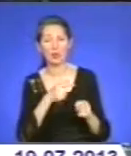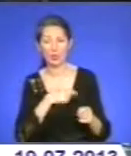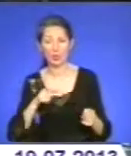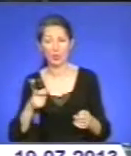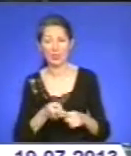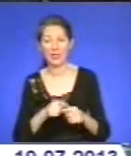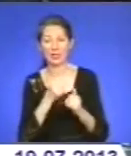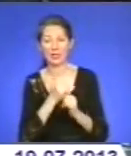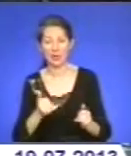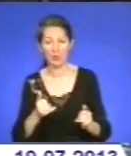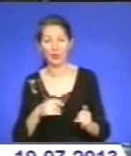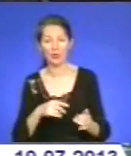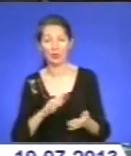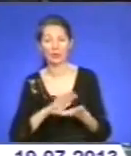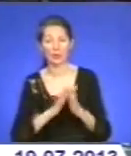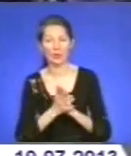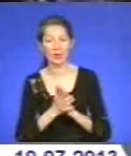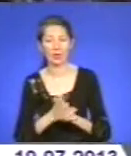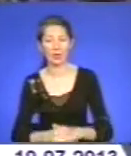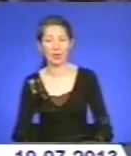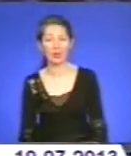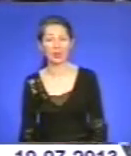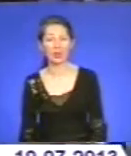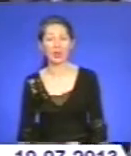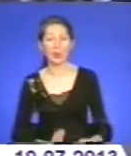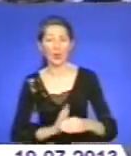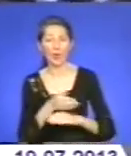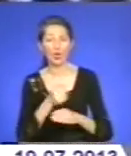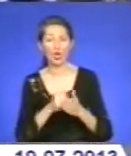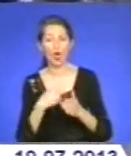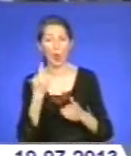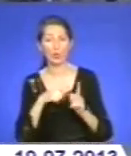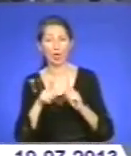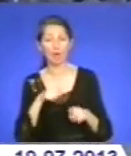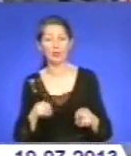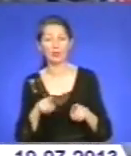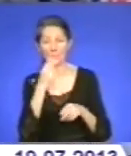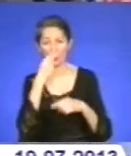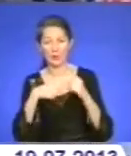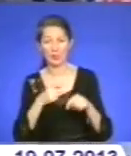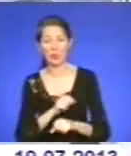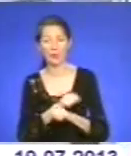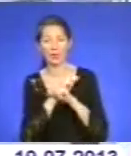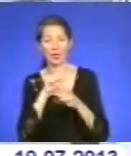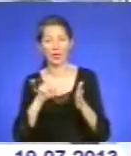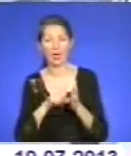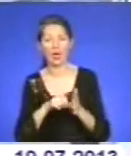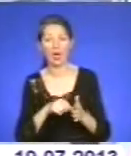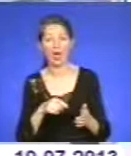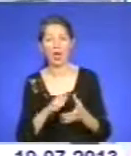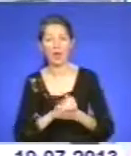можуть дійти спільної думки. При вході до обласної ради традиційно пікетували представники Товариства мисливців і